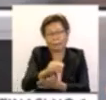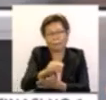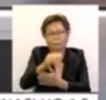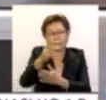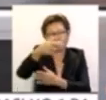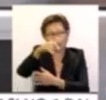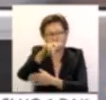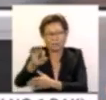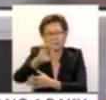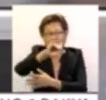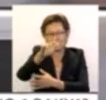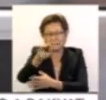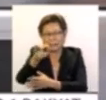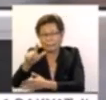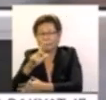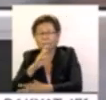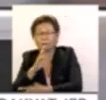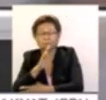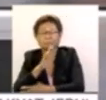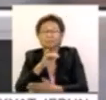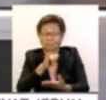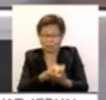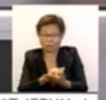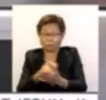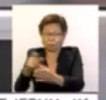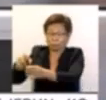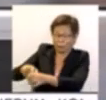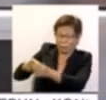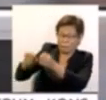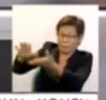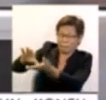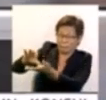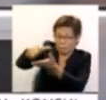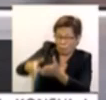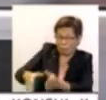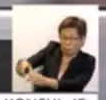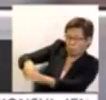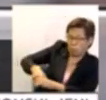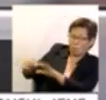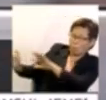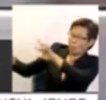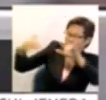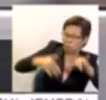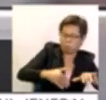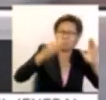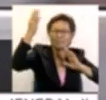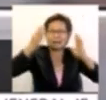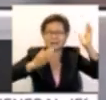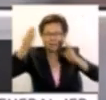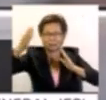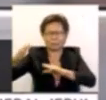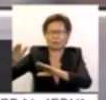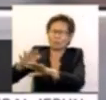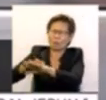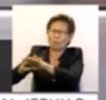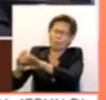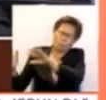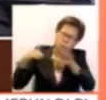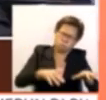Jamal Othman berkata, situasi itu akan menarik lebih ramai pelabur luar negara ke Malaysia.